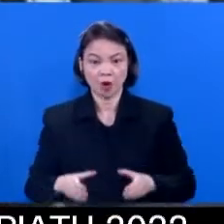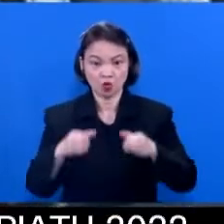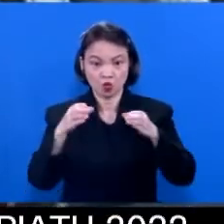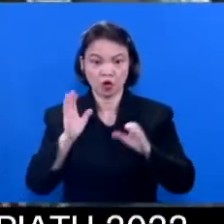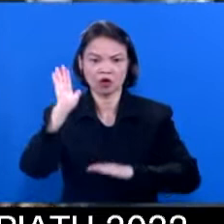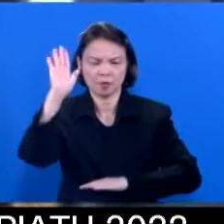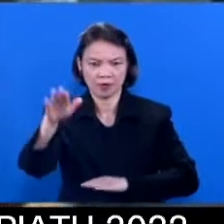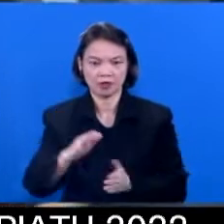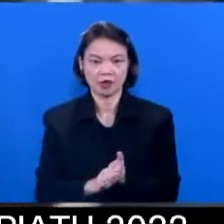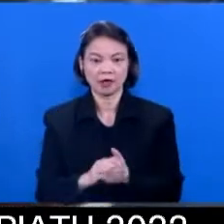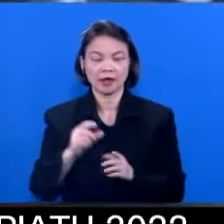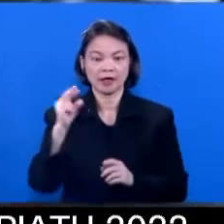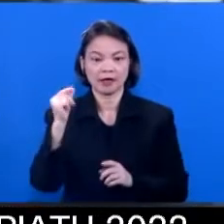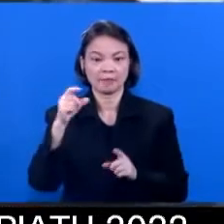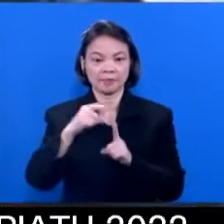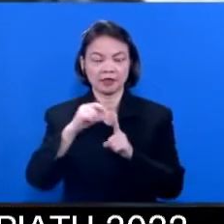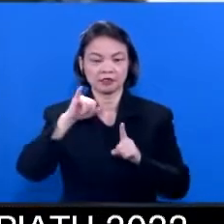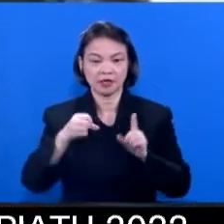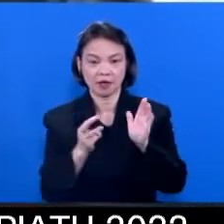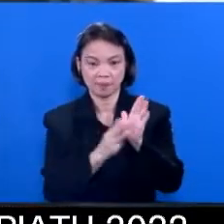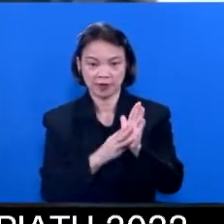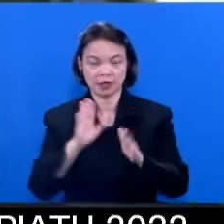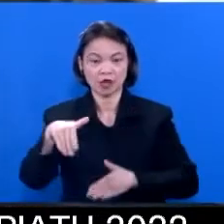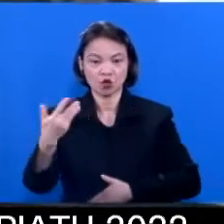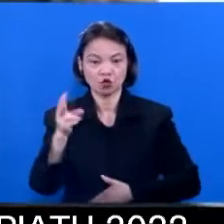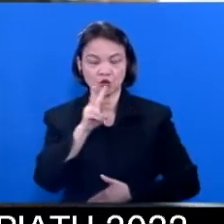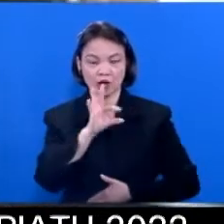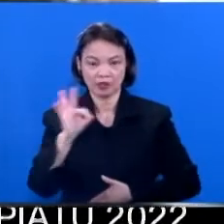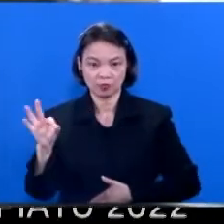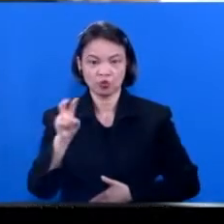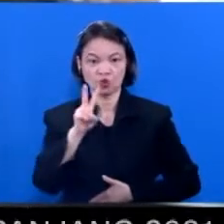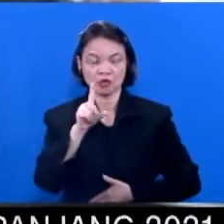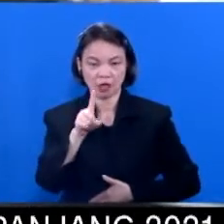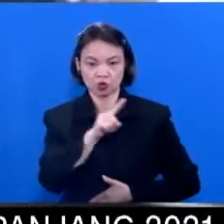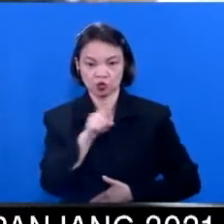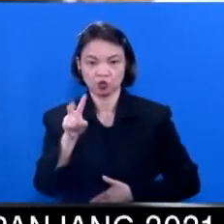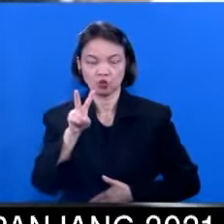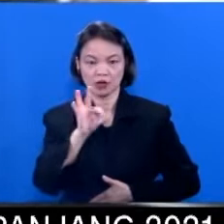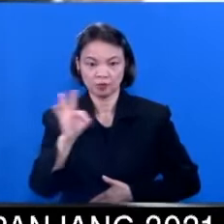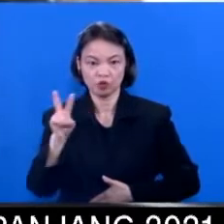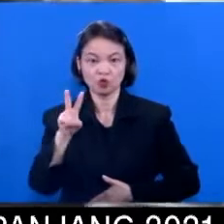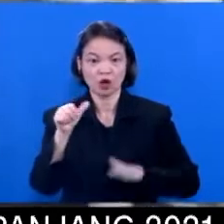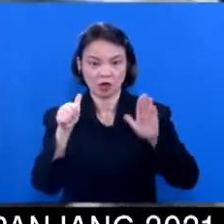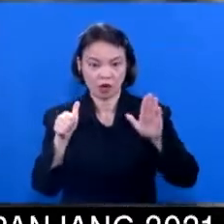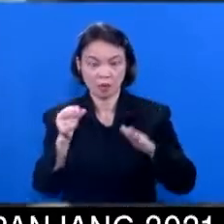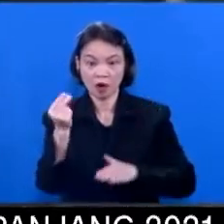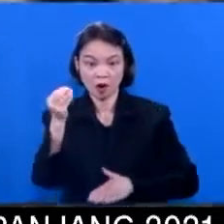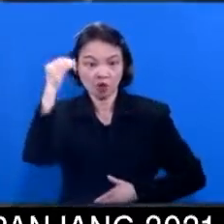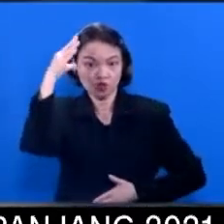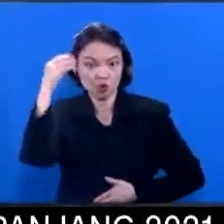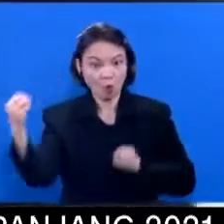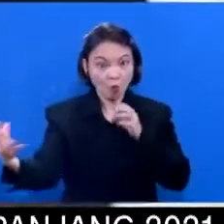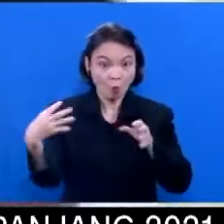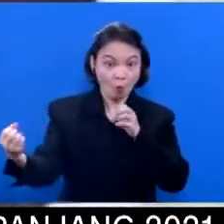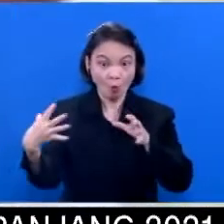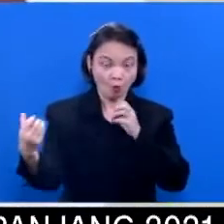atau RPJMD Kabupaten Solok tahun 2021-2026 pada Rabu siang berlangsung ricu.